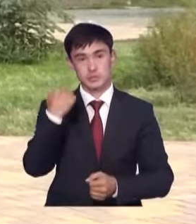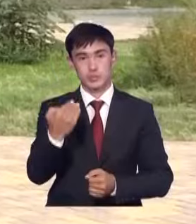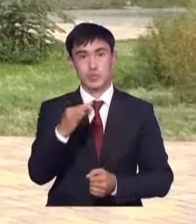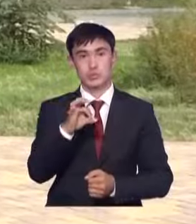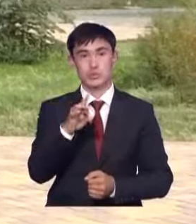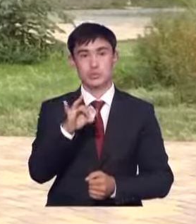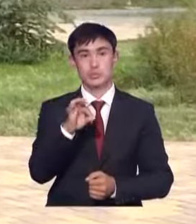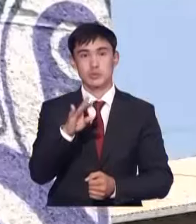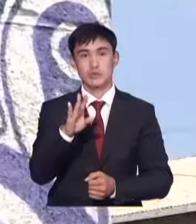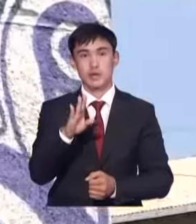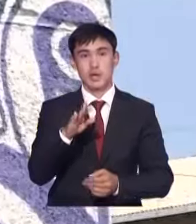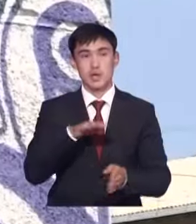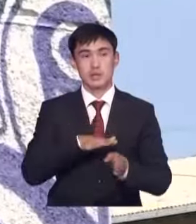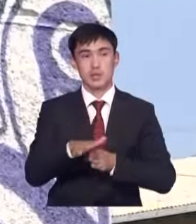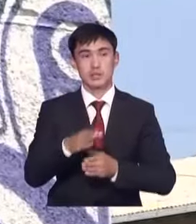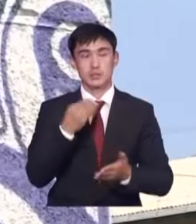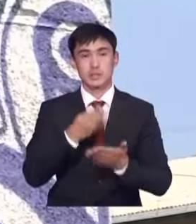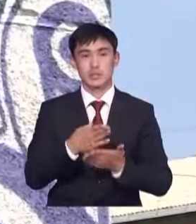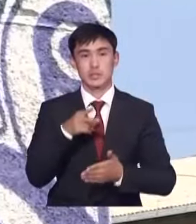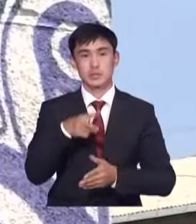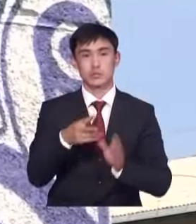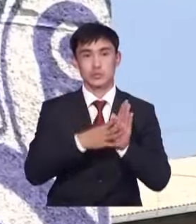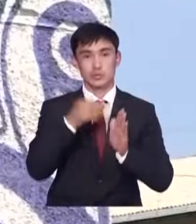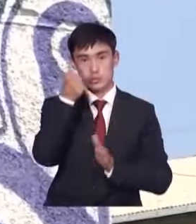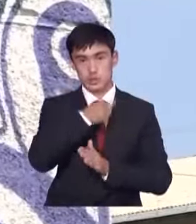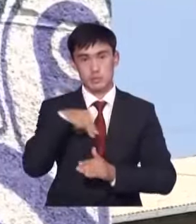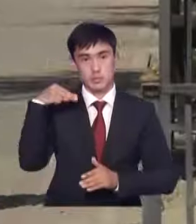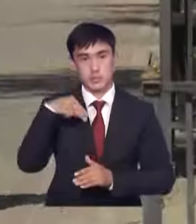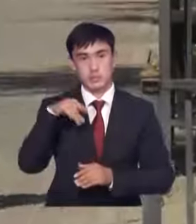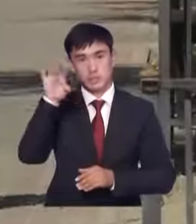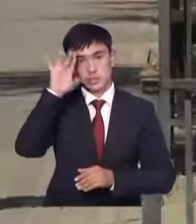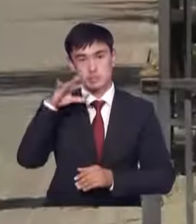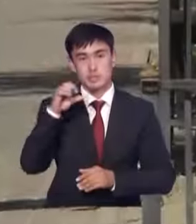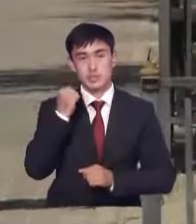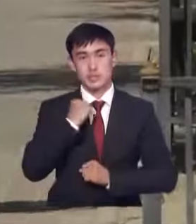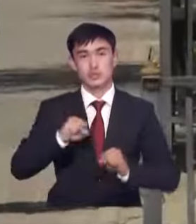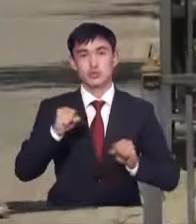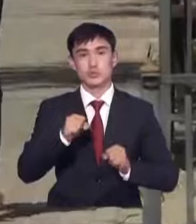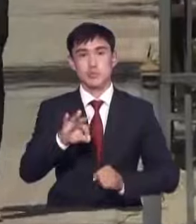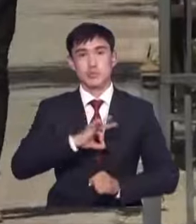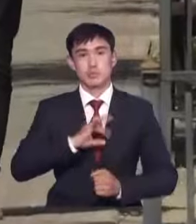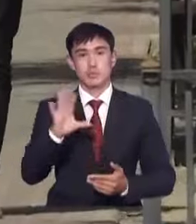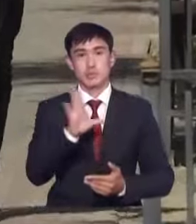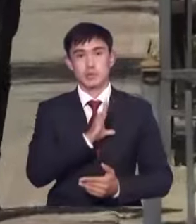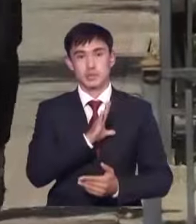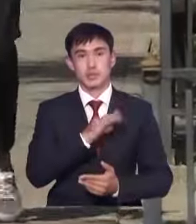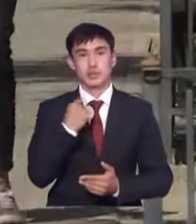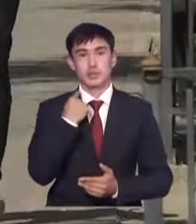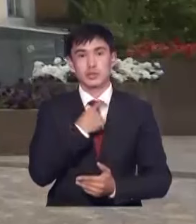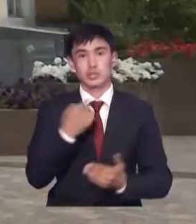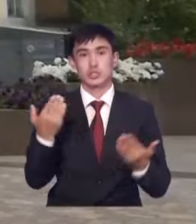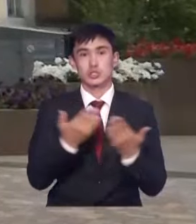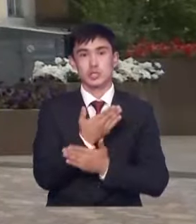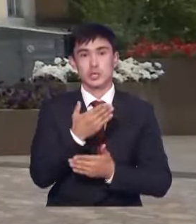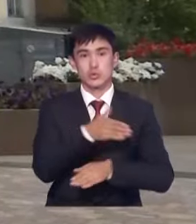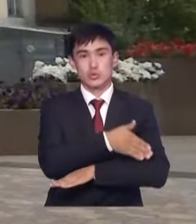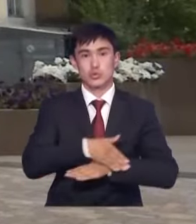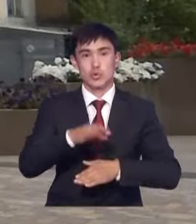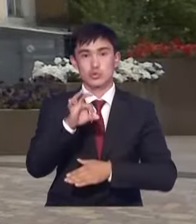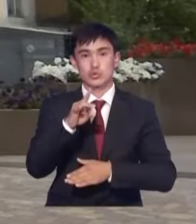Олжас Құлжабековтың ерлігі лайықты бағаланды. 2009 жылы президент жарлығымен ерен ерлігі үшін медалімен марапатталды. Талдықорғандағы жаңа бір көшеге